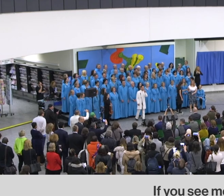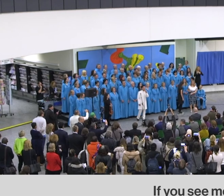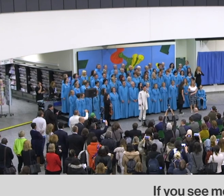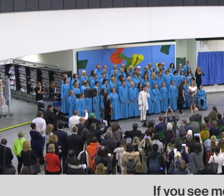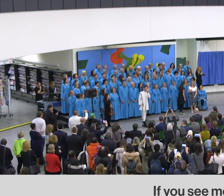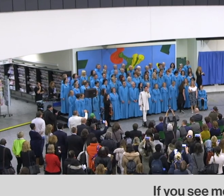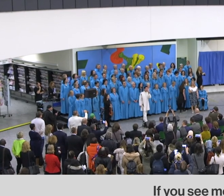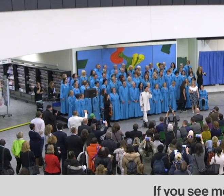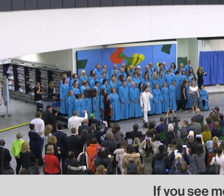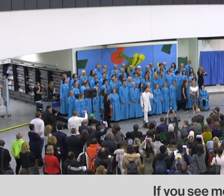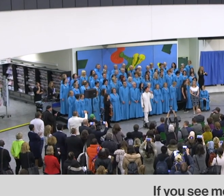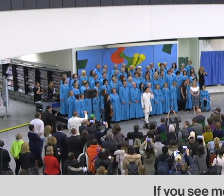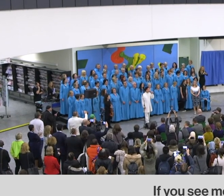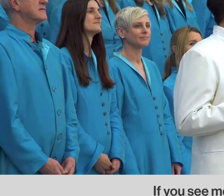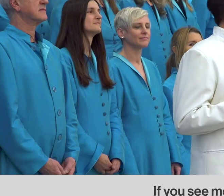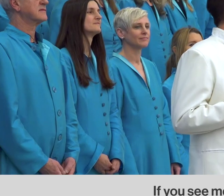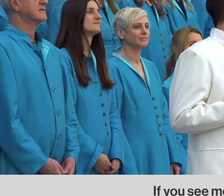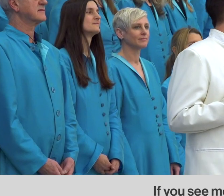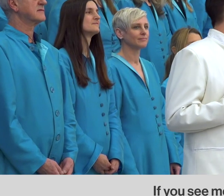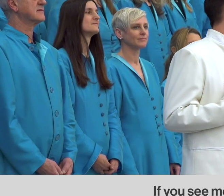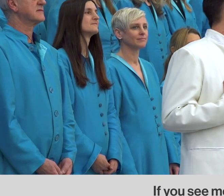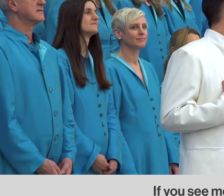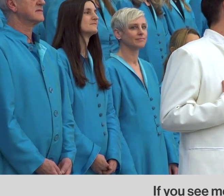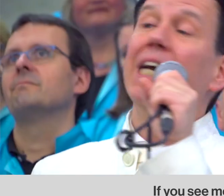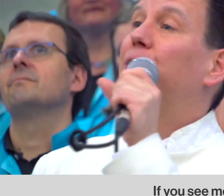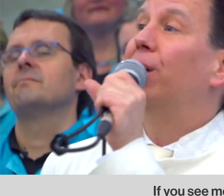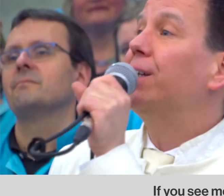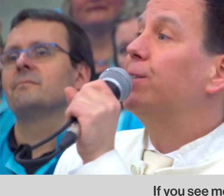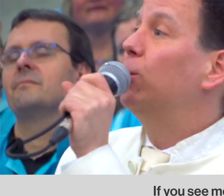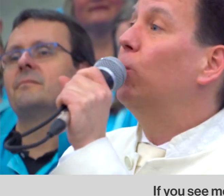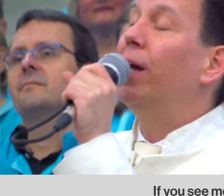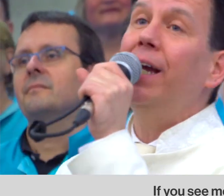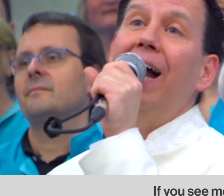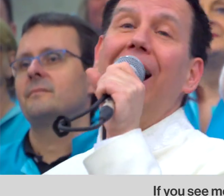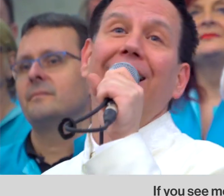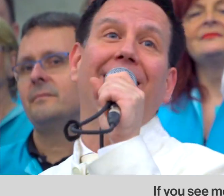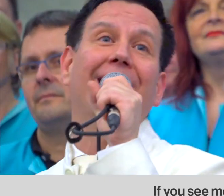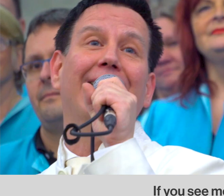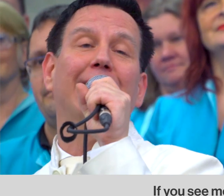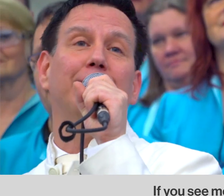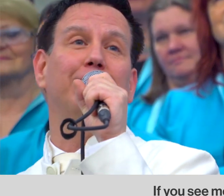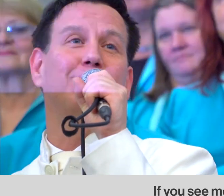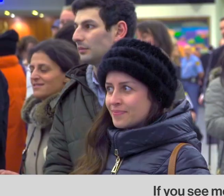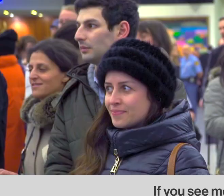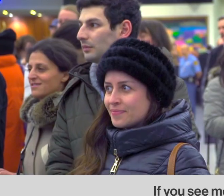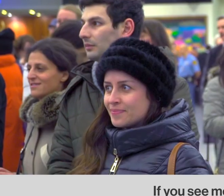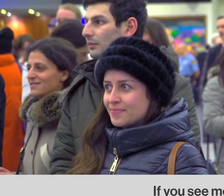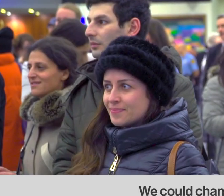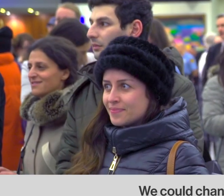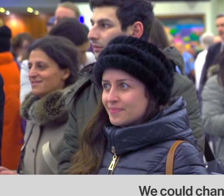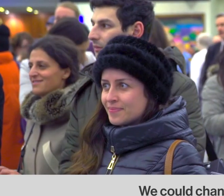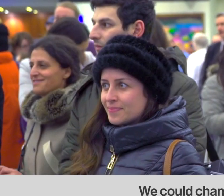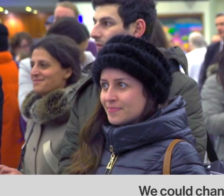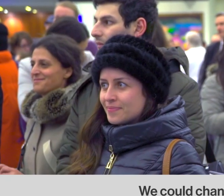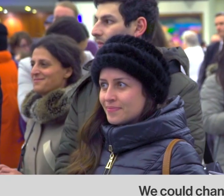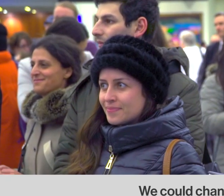If you see me, take me just the way I am.